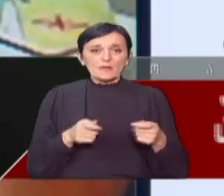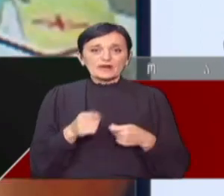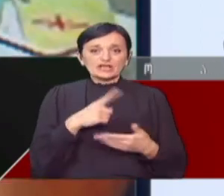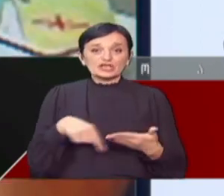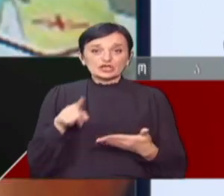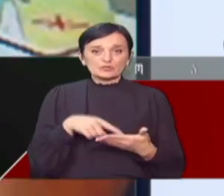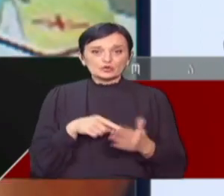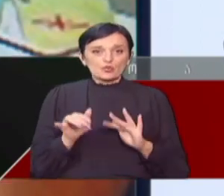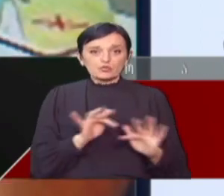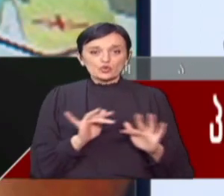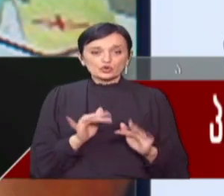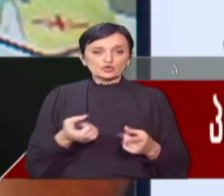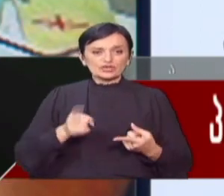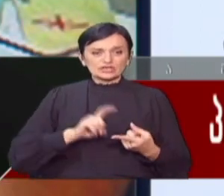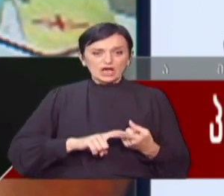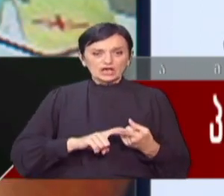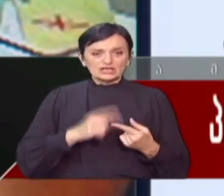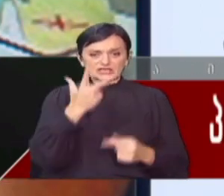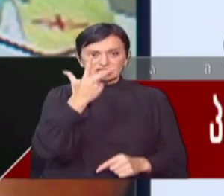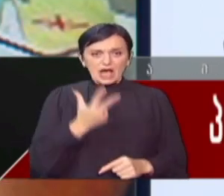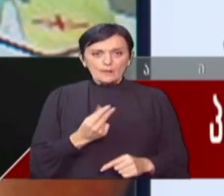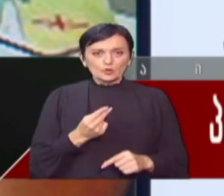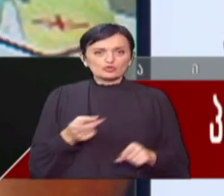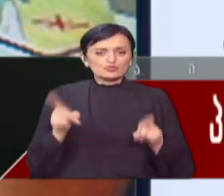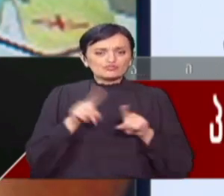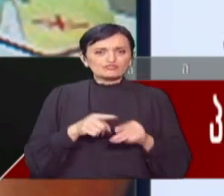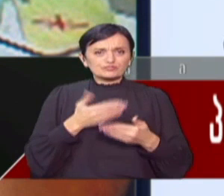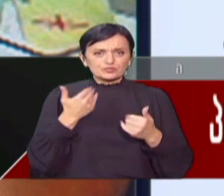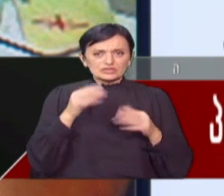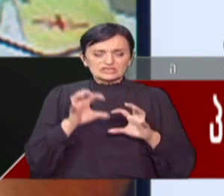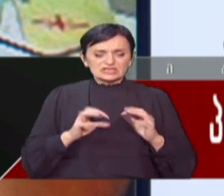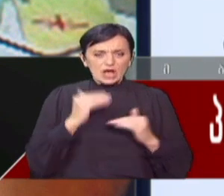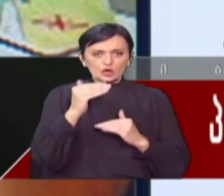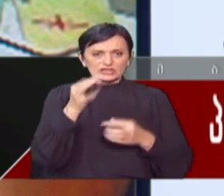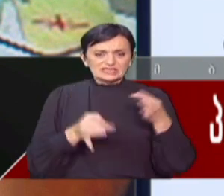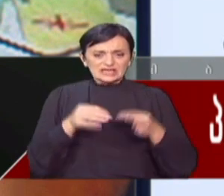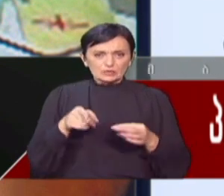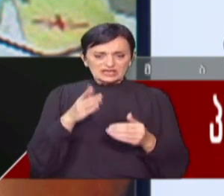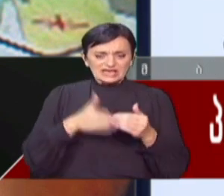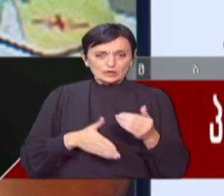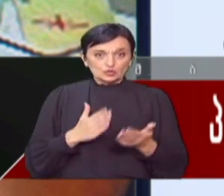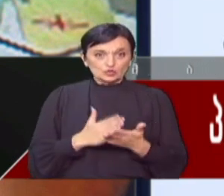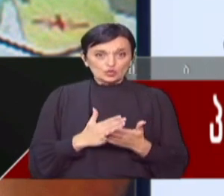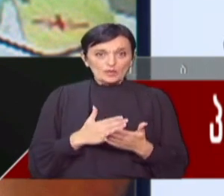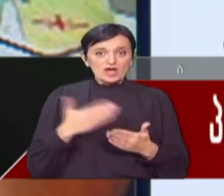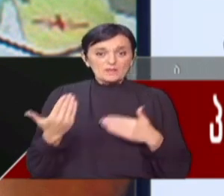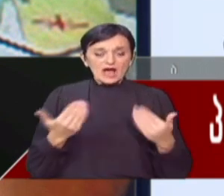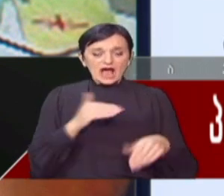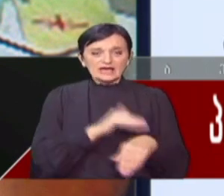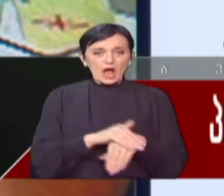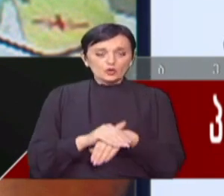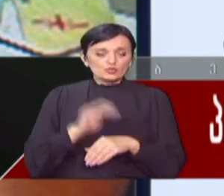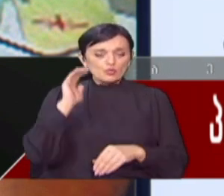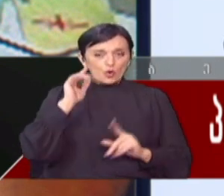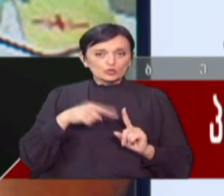Prezidentis impeachmentis procedurastan dakavchirebuli samdghiani uprecedento procesi sakonstitutsio sasamartloshi dasrulebulia. Kharita argumentebis